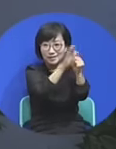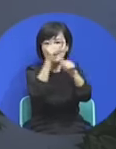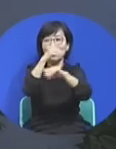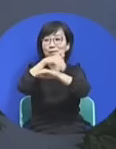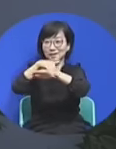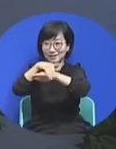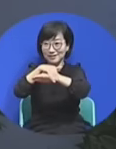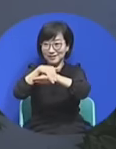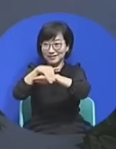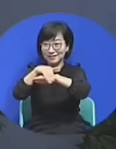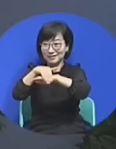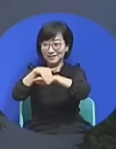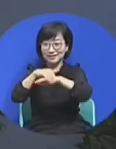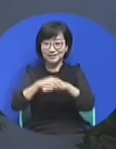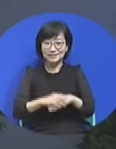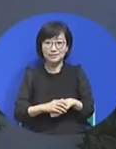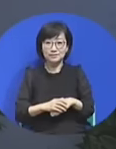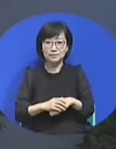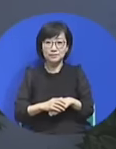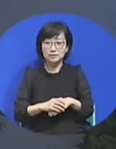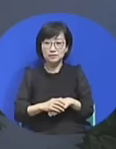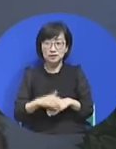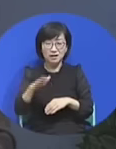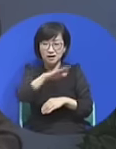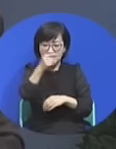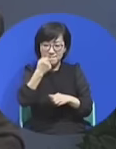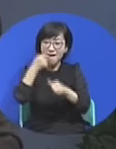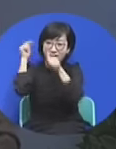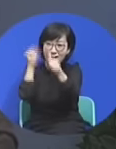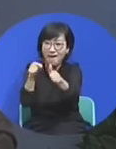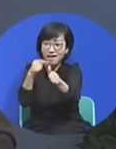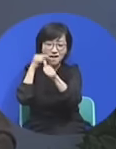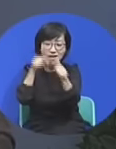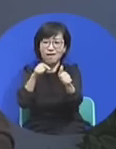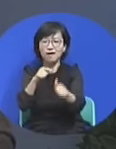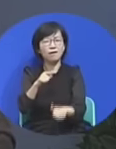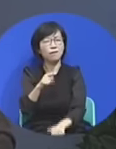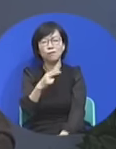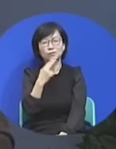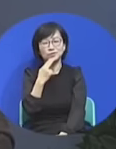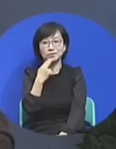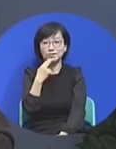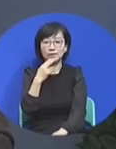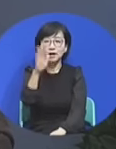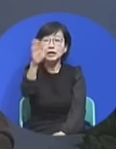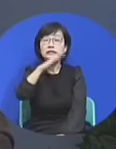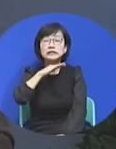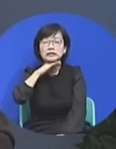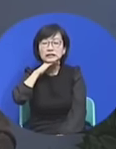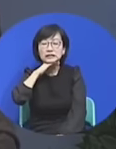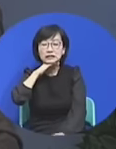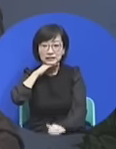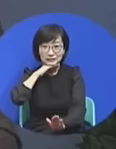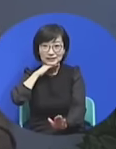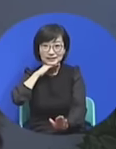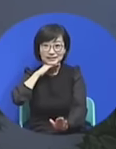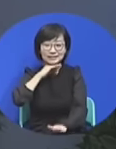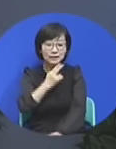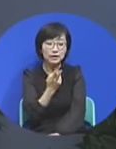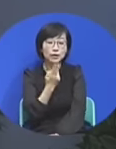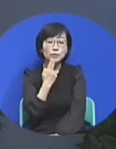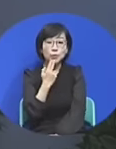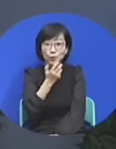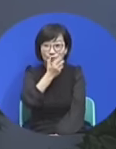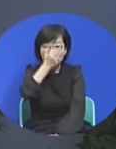can save. Those people in that field. 그것도 뭘 하라는 거 아닙니다. 기다리고 있으면 돼요. And God doesn't tell us 그렇죠? to do something; He just tells us to wait. 요셉이